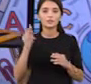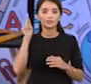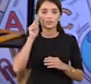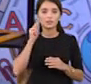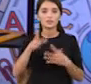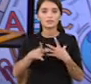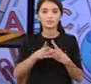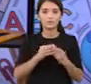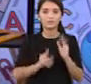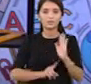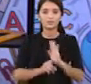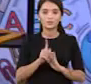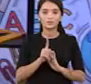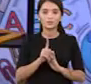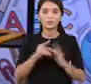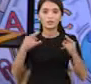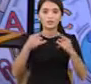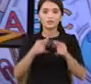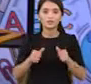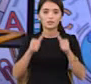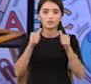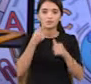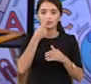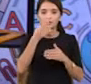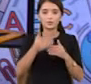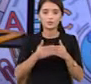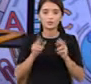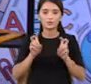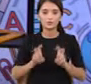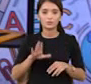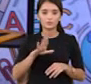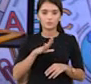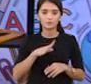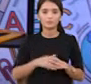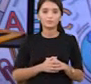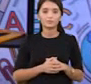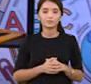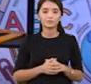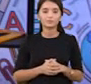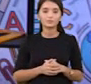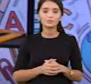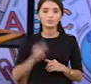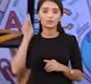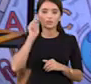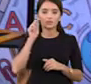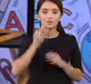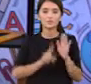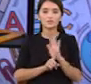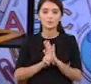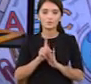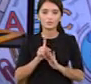darsni birgalikda boshlaymiz. Ekran qarshisiga yaqinroq o'tirib oldingizmi? Unday bo'lsa,